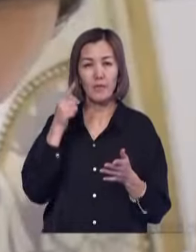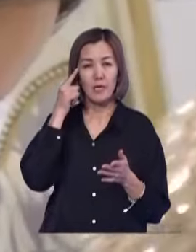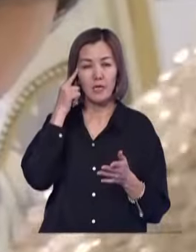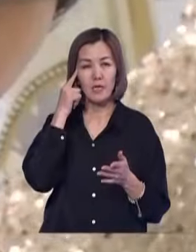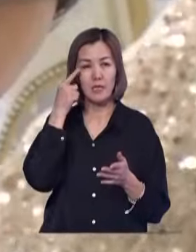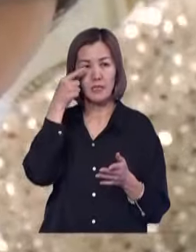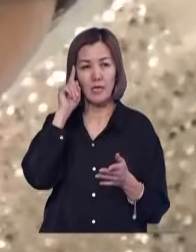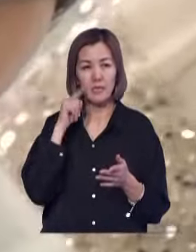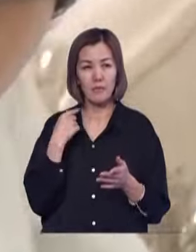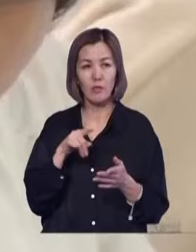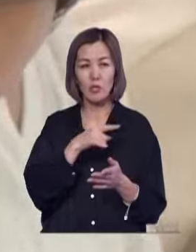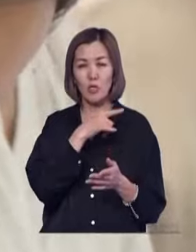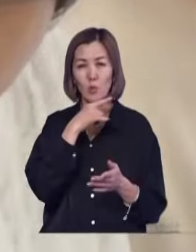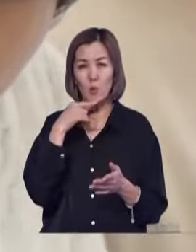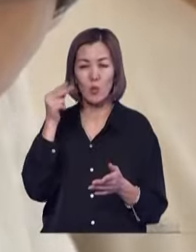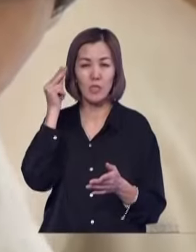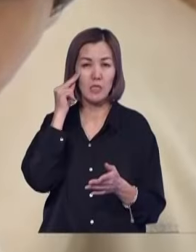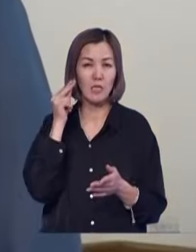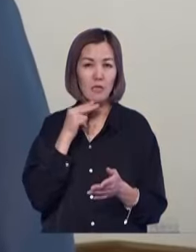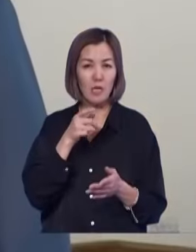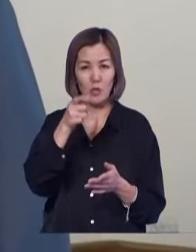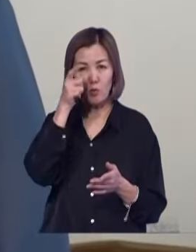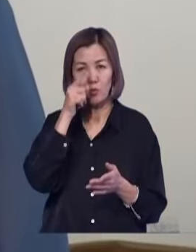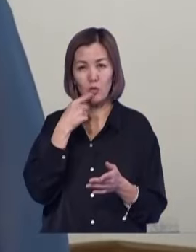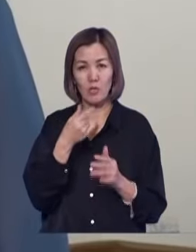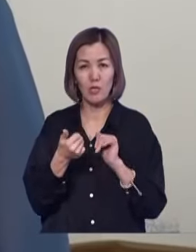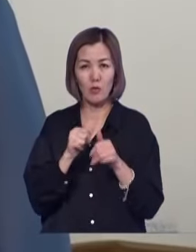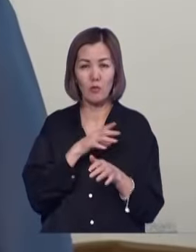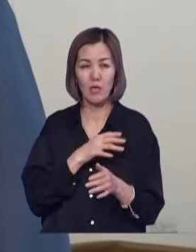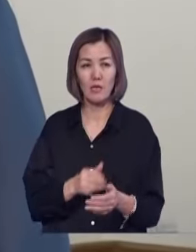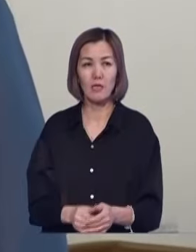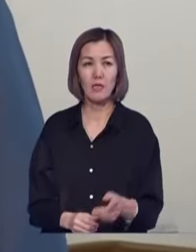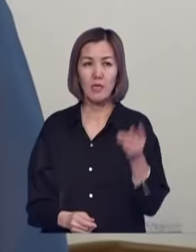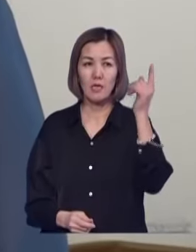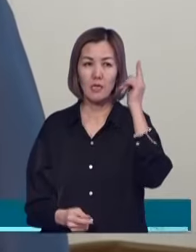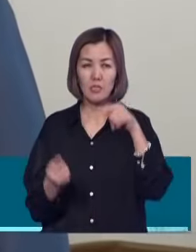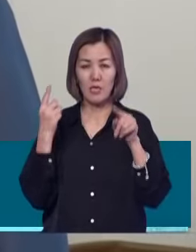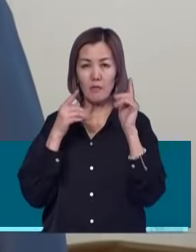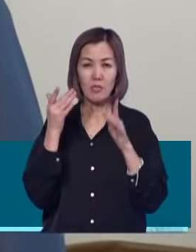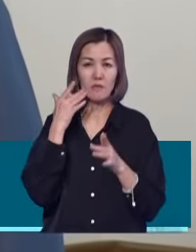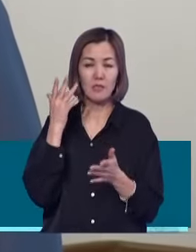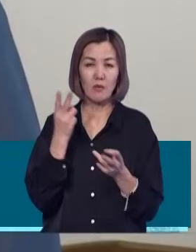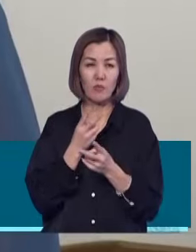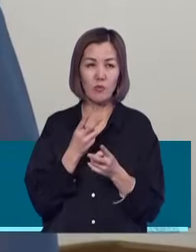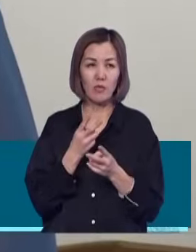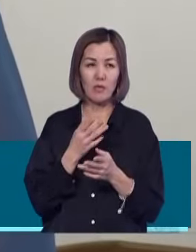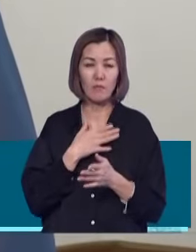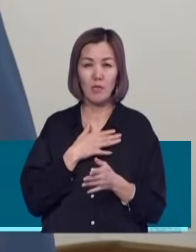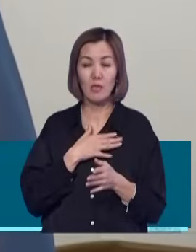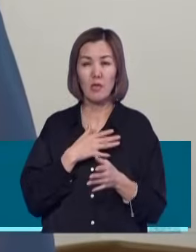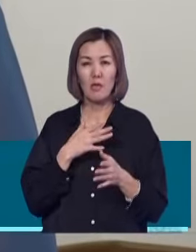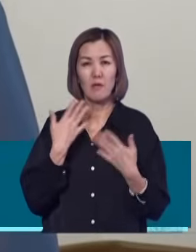түрік, саха, орыс, қытай тілдеріне аударылған. Шығармашылық адам үнемі ізденісінде болуға тиіс қой. Мен болдым, толдым деген